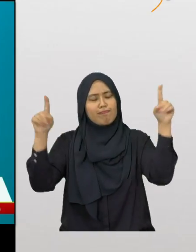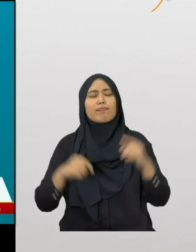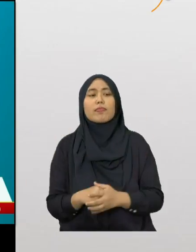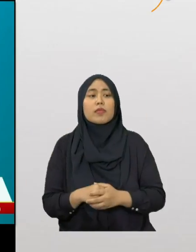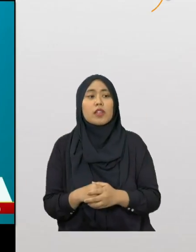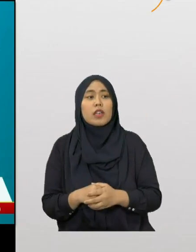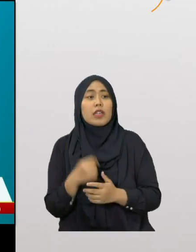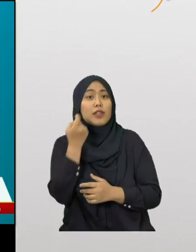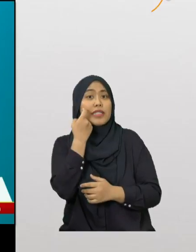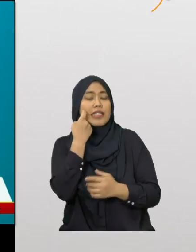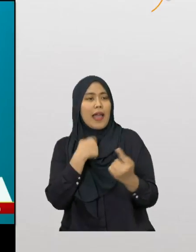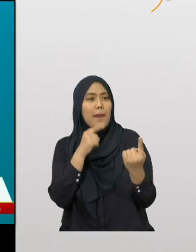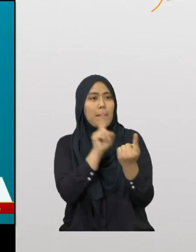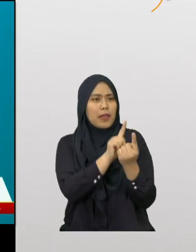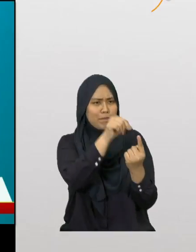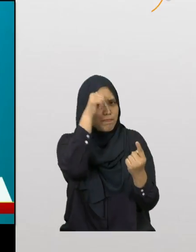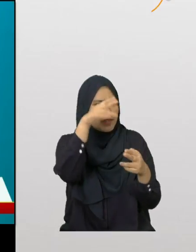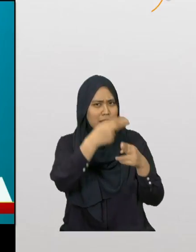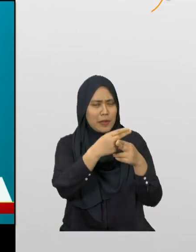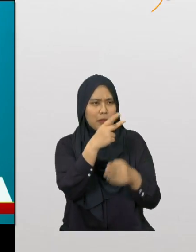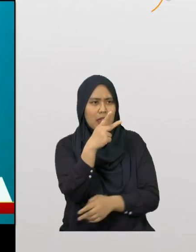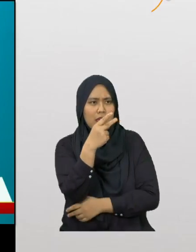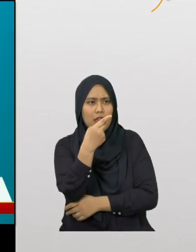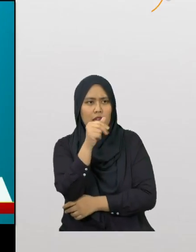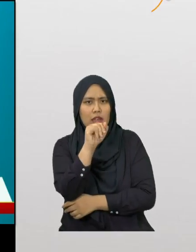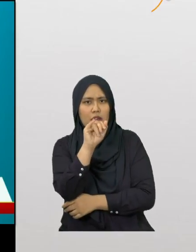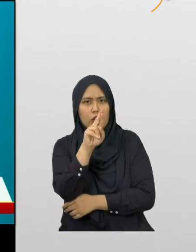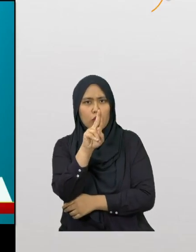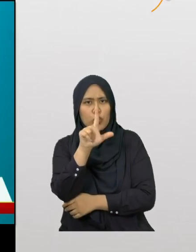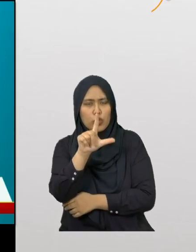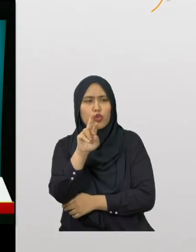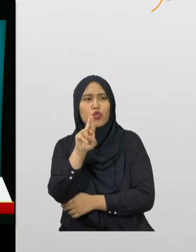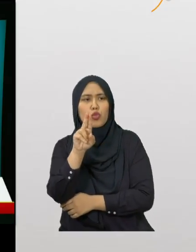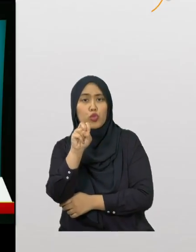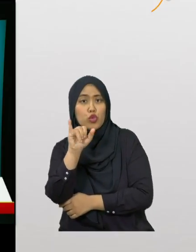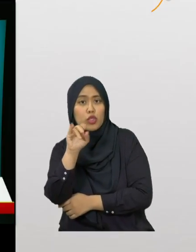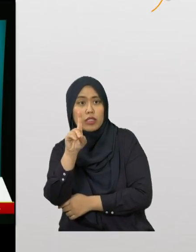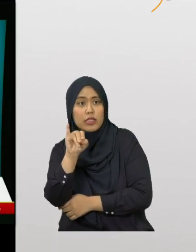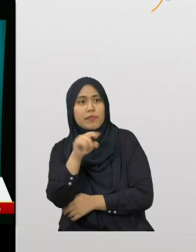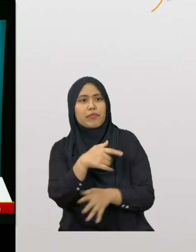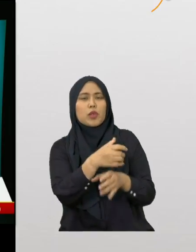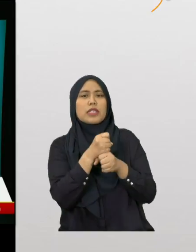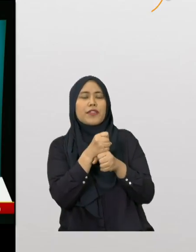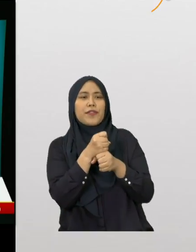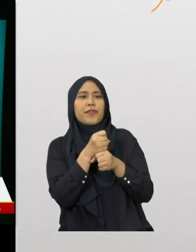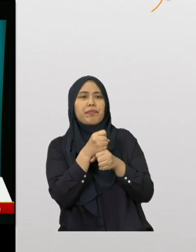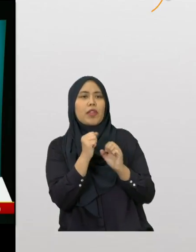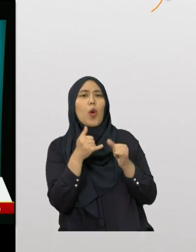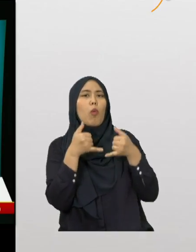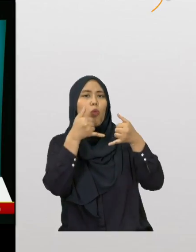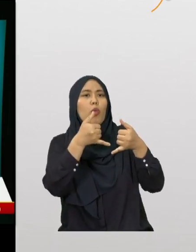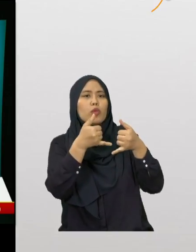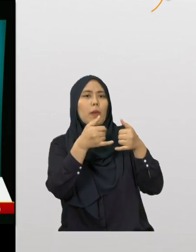Baru-baru ini saya bertemu Hairul Rushdi, seorang penerima anugerah Mendaki di mesyuarat Ketua Pemerintah Commonwealth di